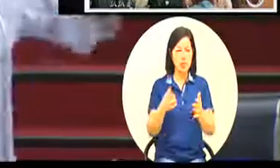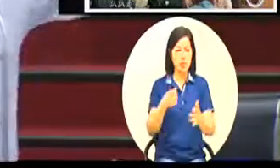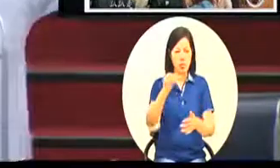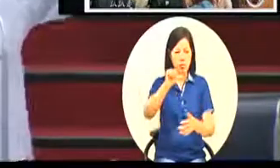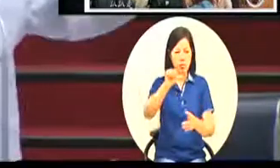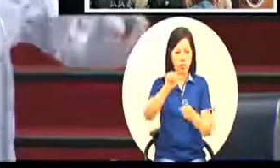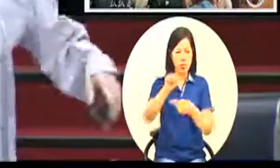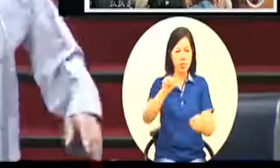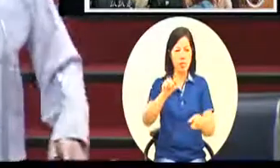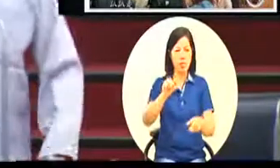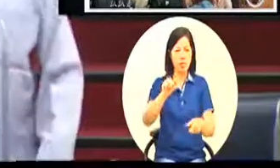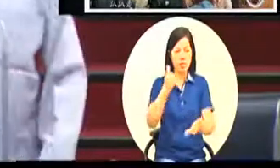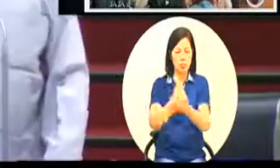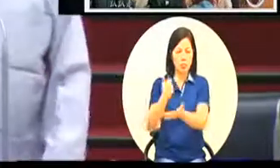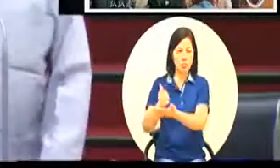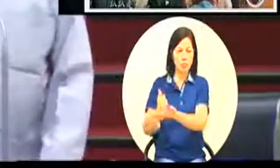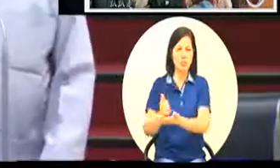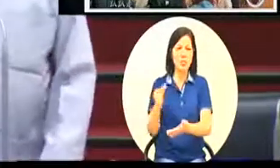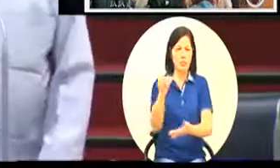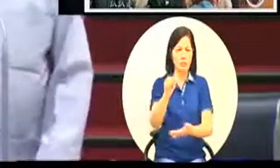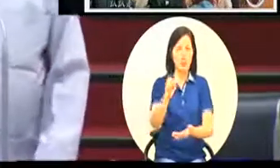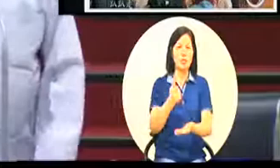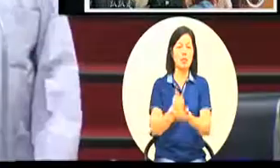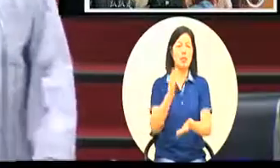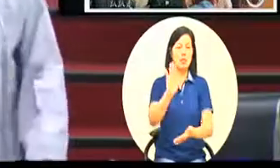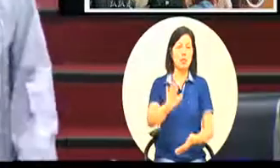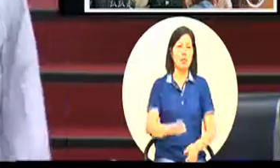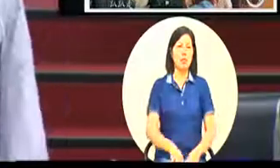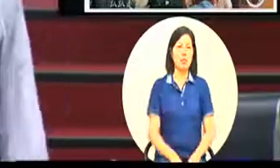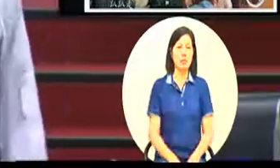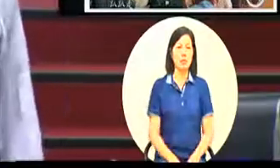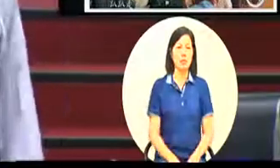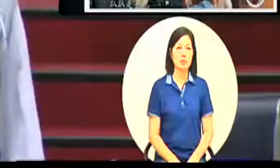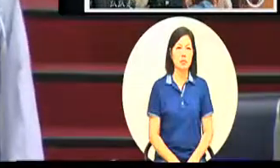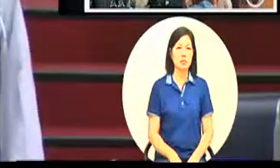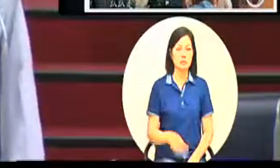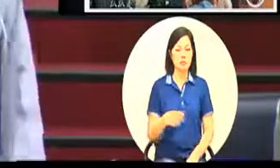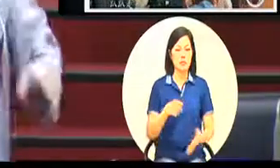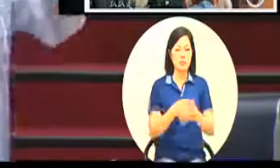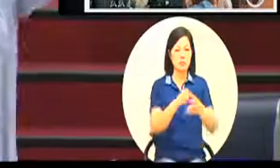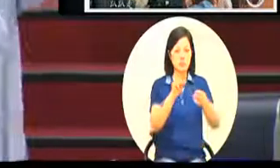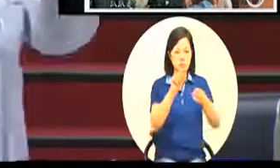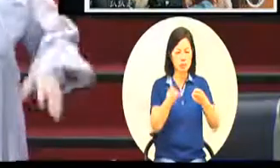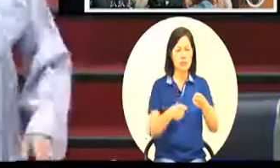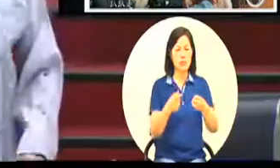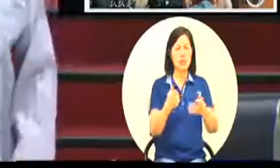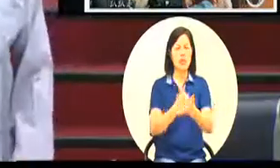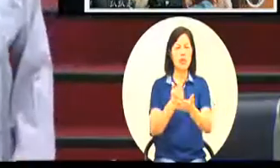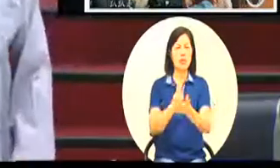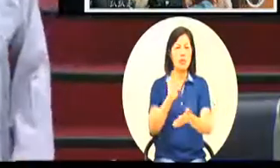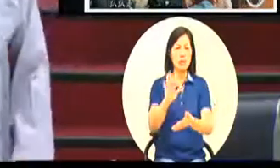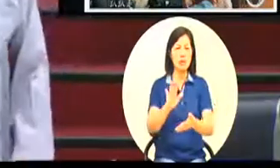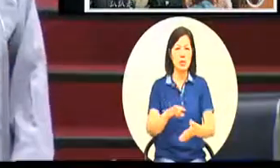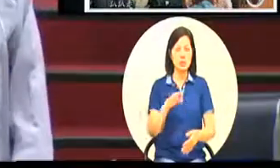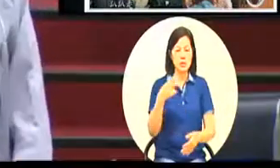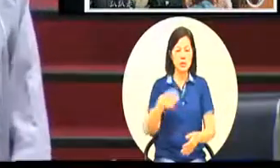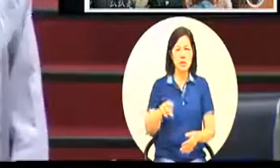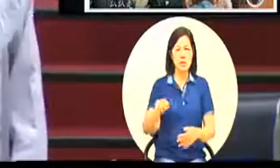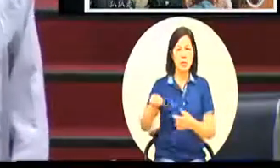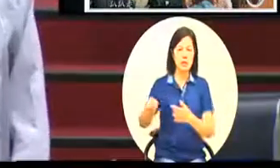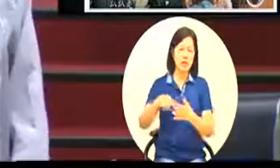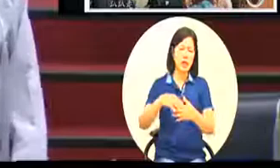选，前市长部迄个主委，迄、那个志明阿嘛是伫遐当选，安怎会选县长选袂着？